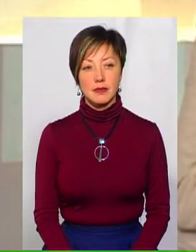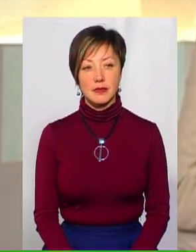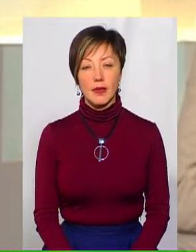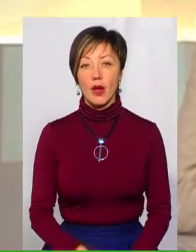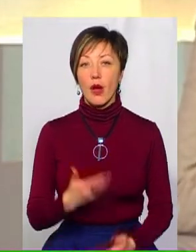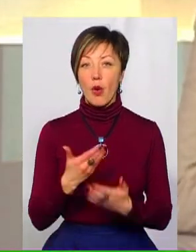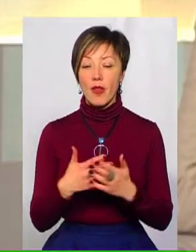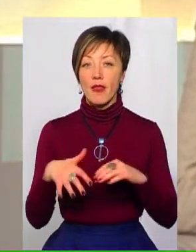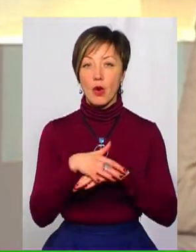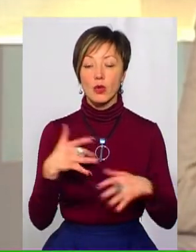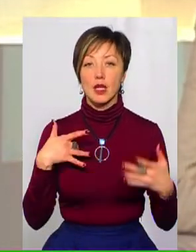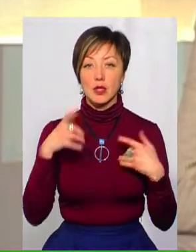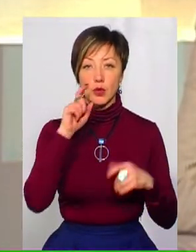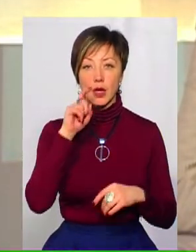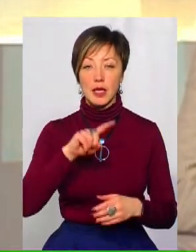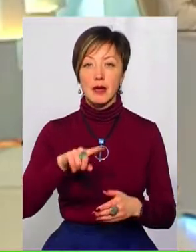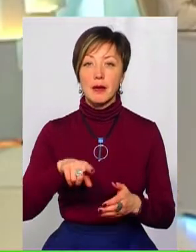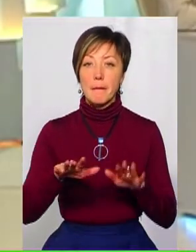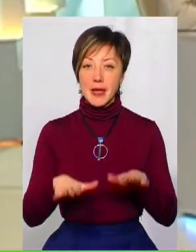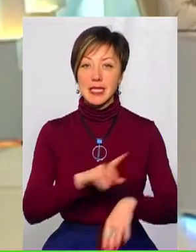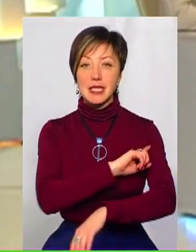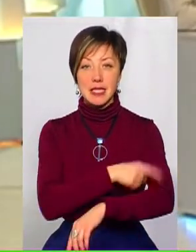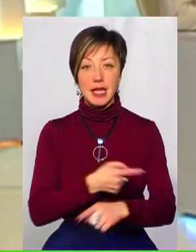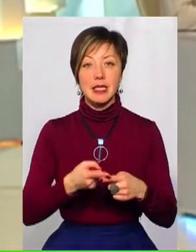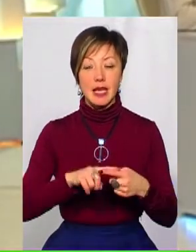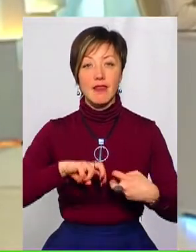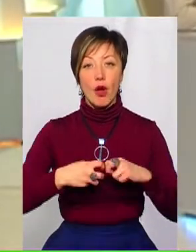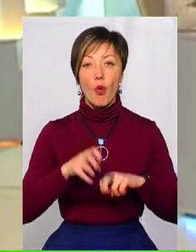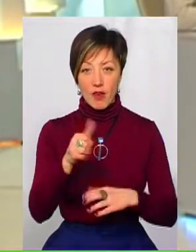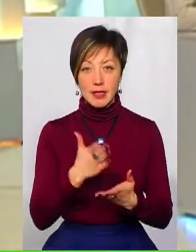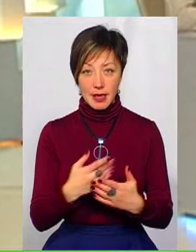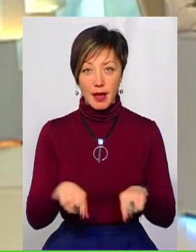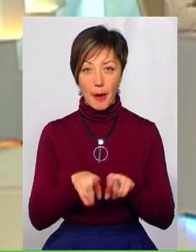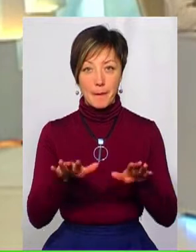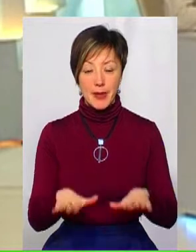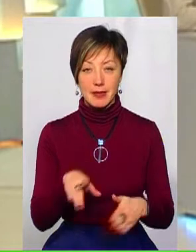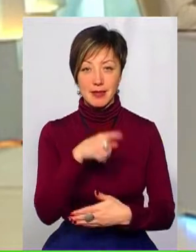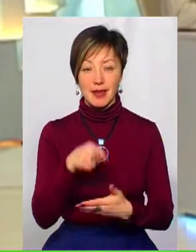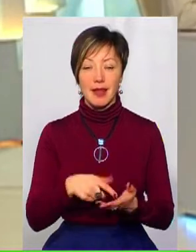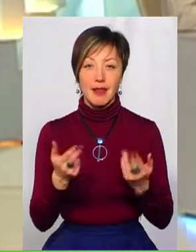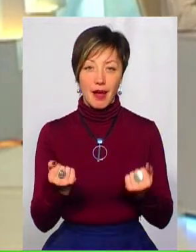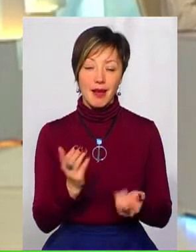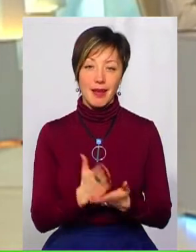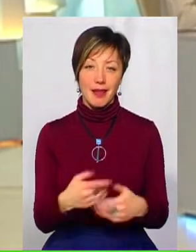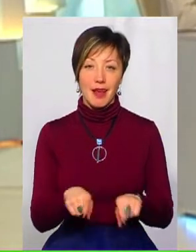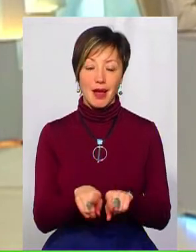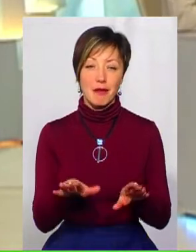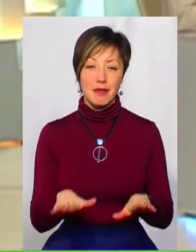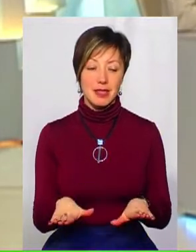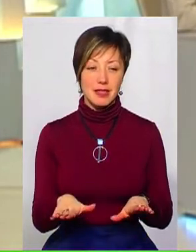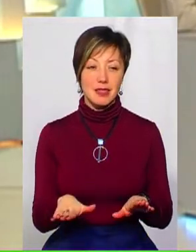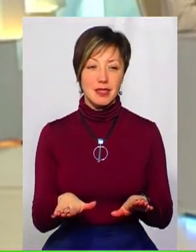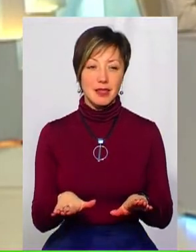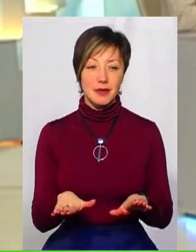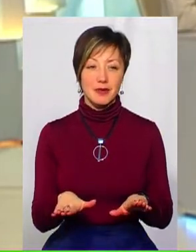От у народного артиста України місце сили – це Івано-Франківськ. А у вас є таке місце? Так, у мене є таке місце. До речі,